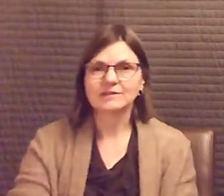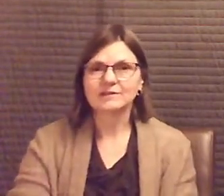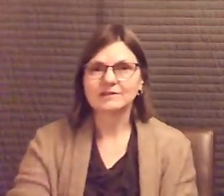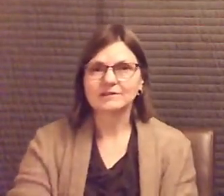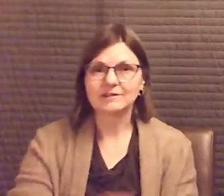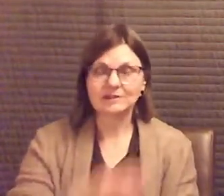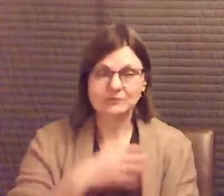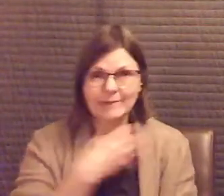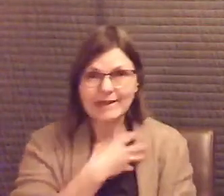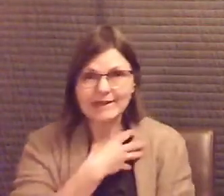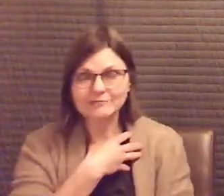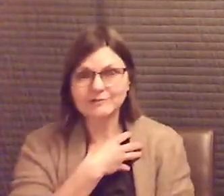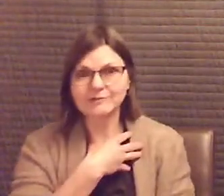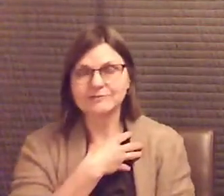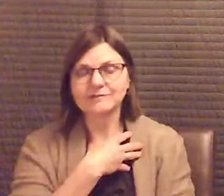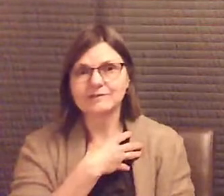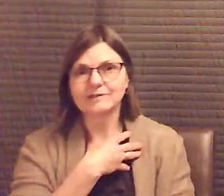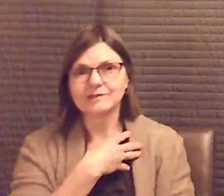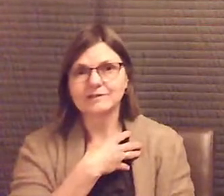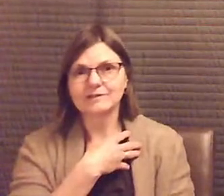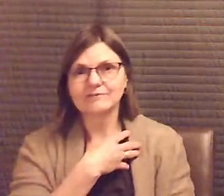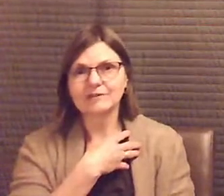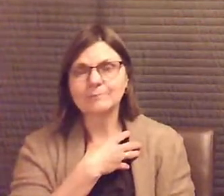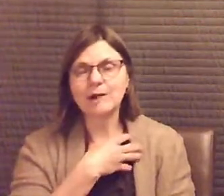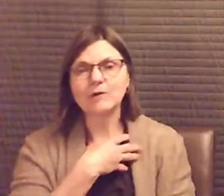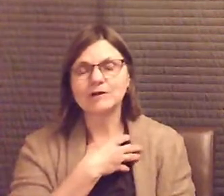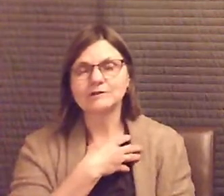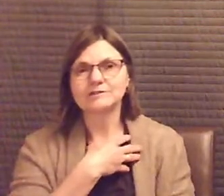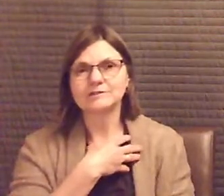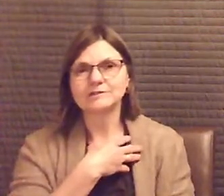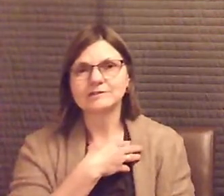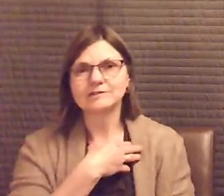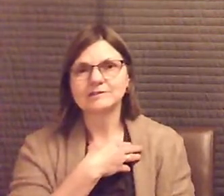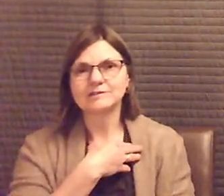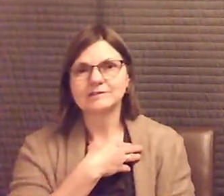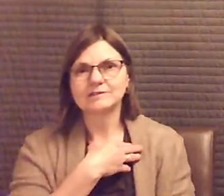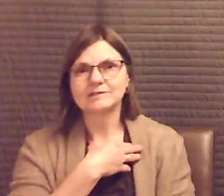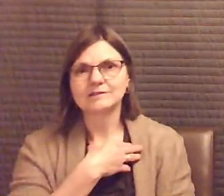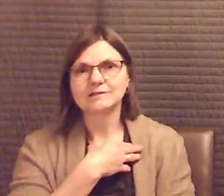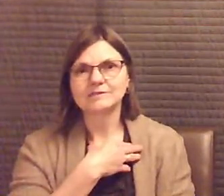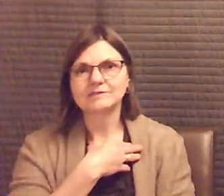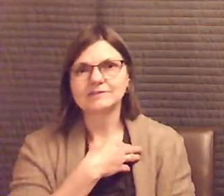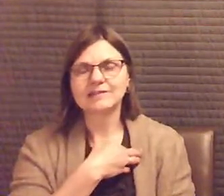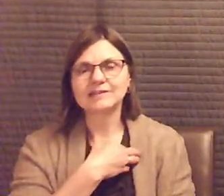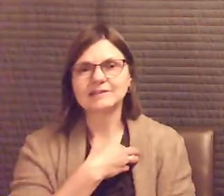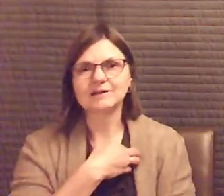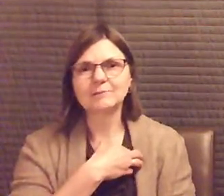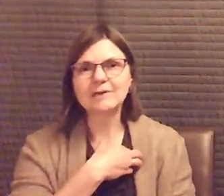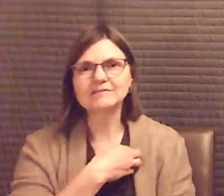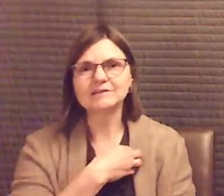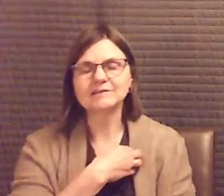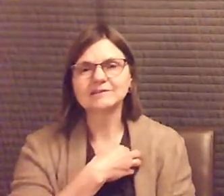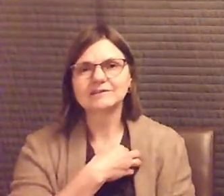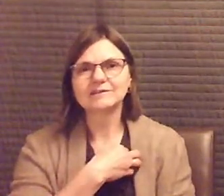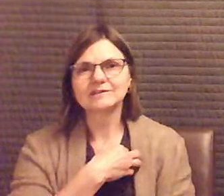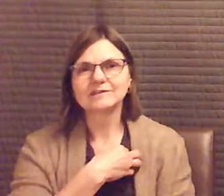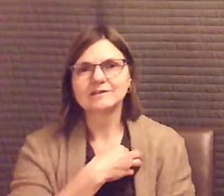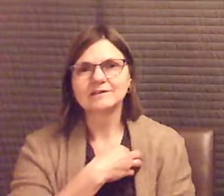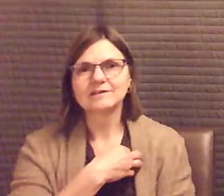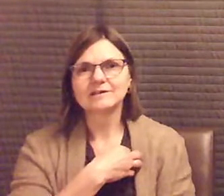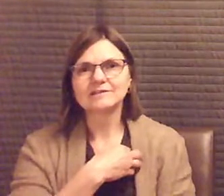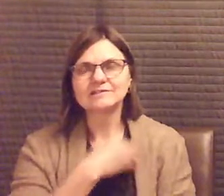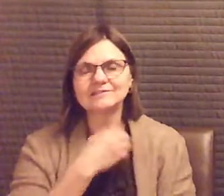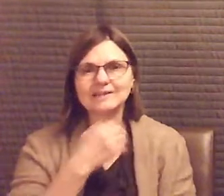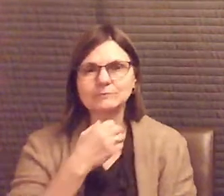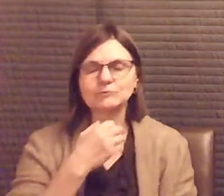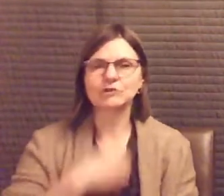van de rest van mijn leven al een debiel wil ik bouwen die klas uit in de church met ik denk dat de gemeente was the build-up